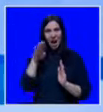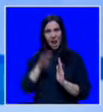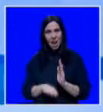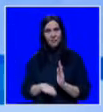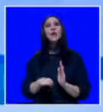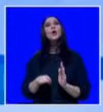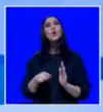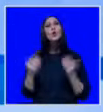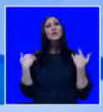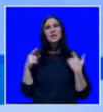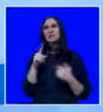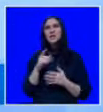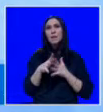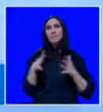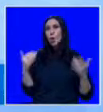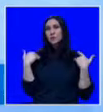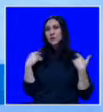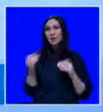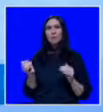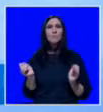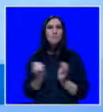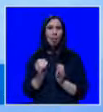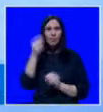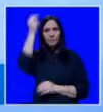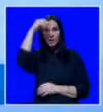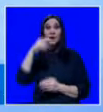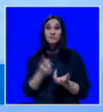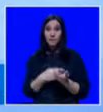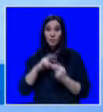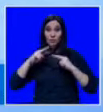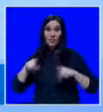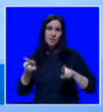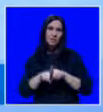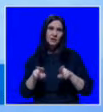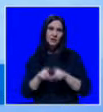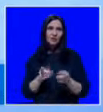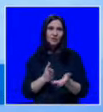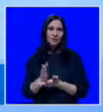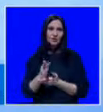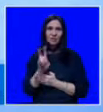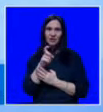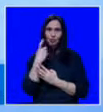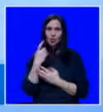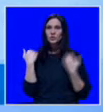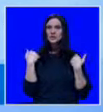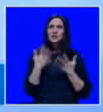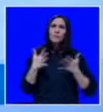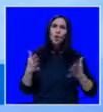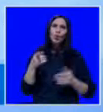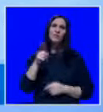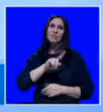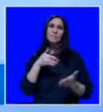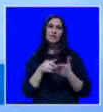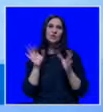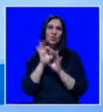много университетите за малка България? Всеки път отговарям по един и същи начин вече 20 години. Университетите са много. Това не пречи на